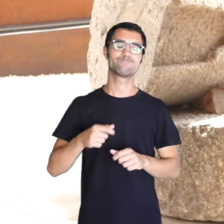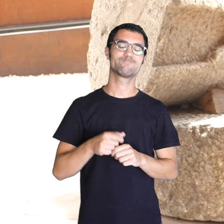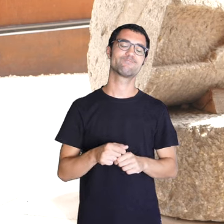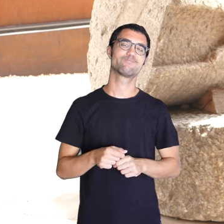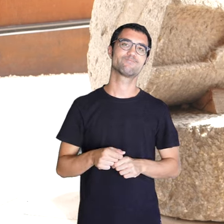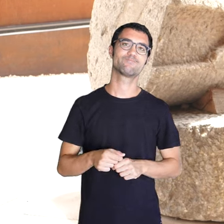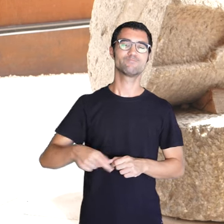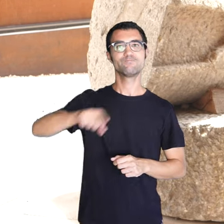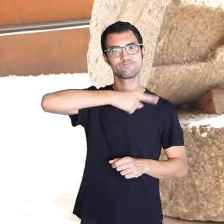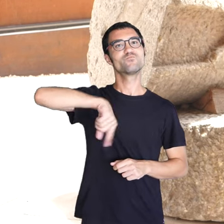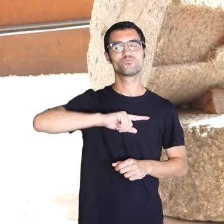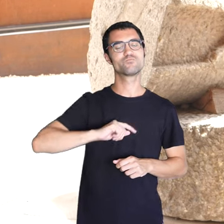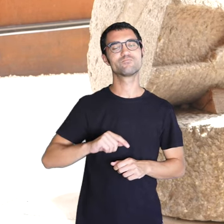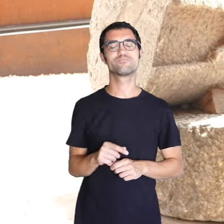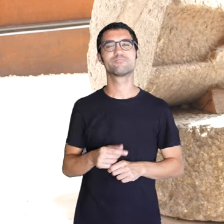I